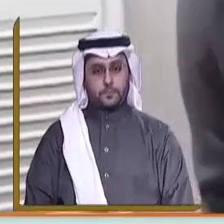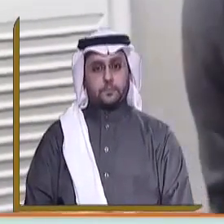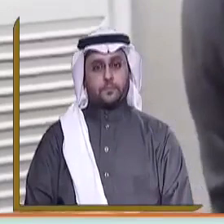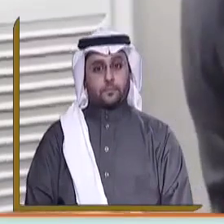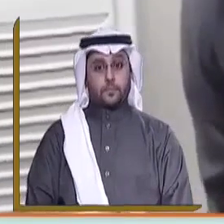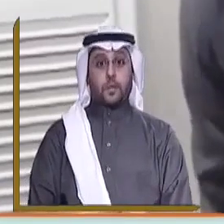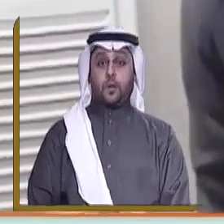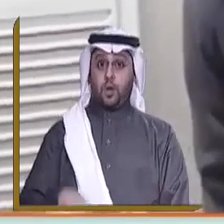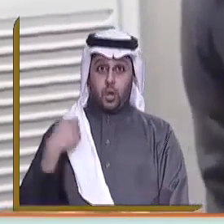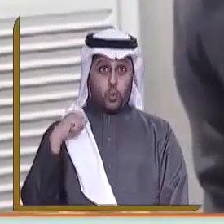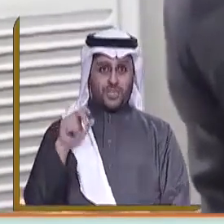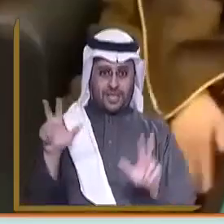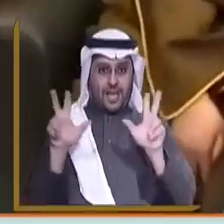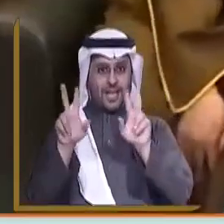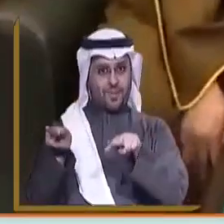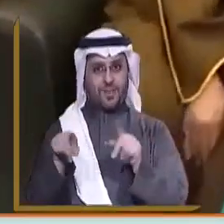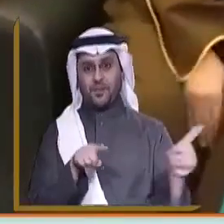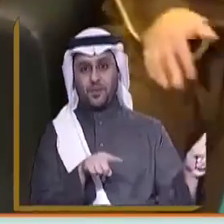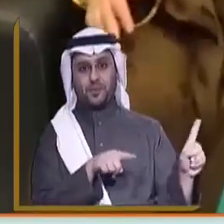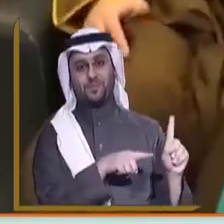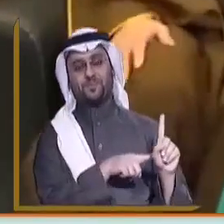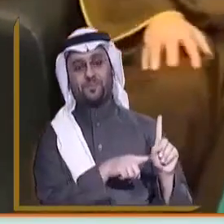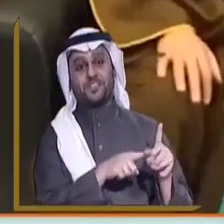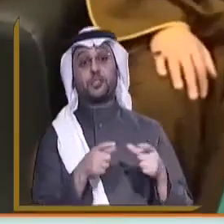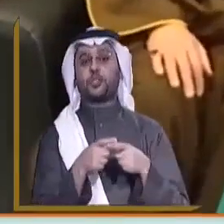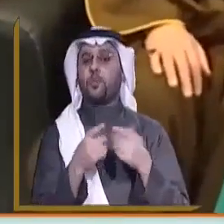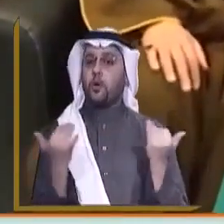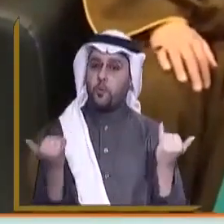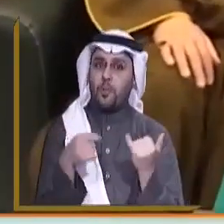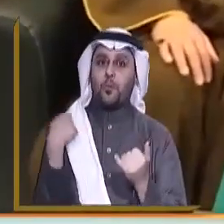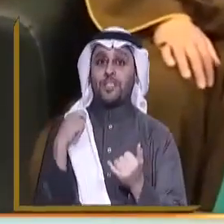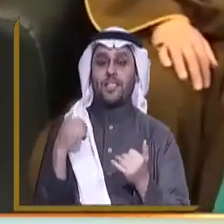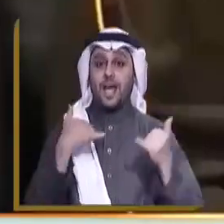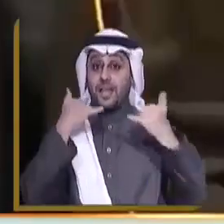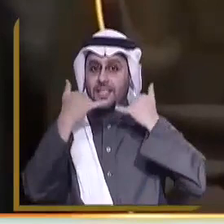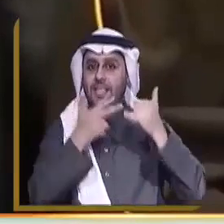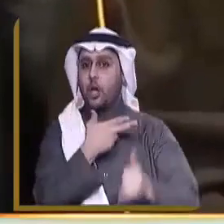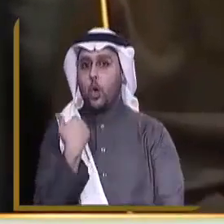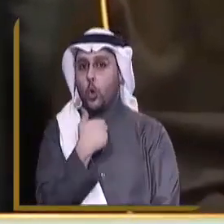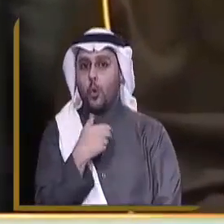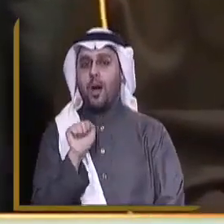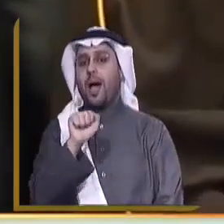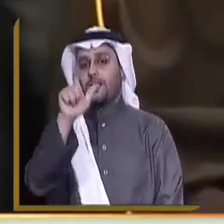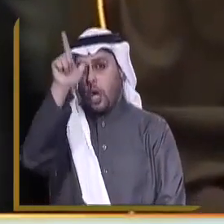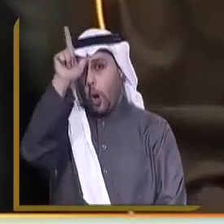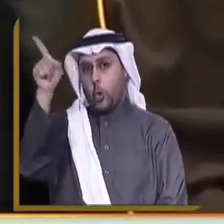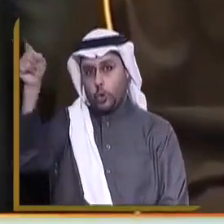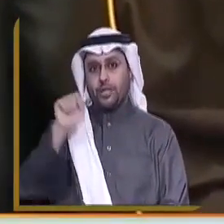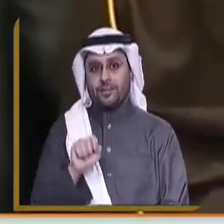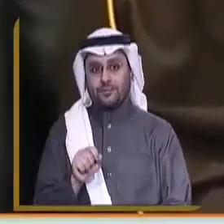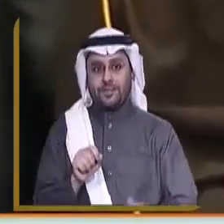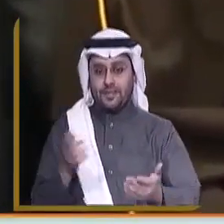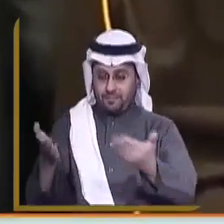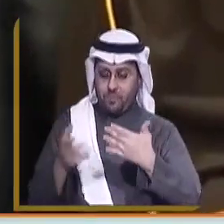كما عقد وزير الاعلام سلمان الدوسري اجتماعا ثنائيا مع وزير الاتصال الحكومي الاردني تناول سبل